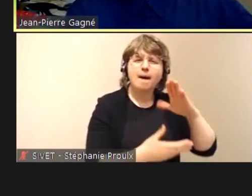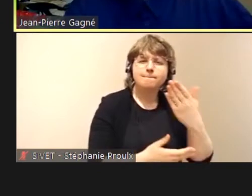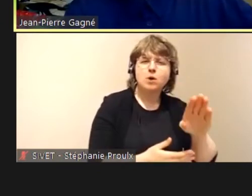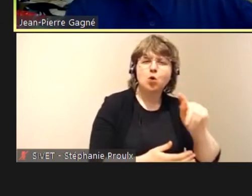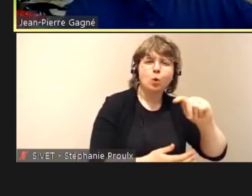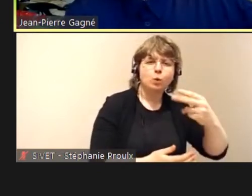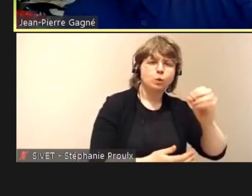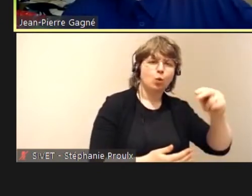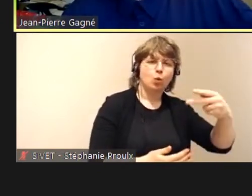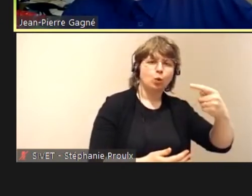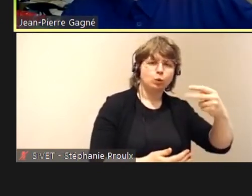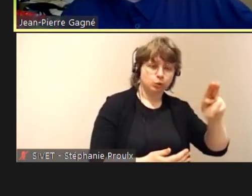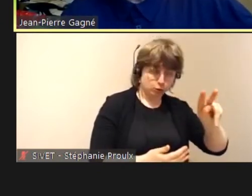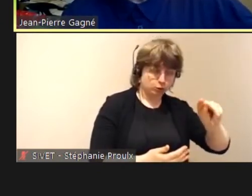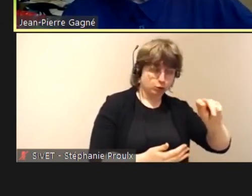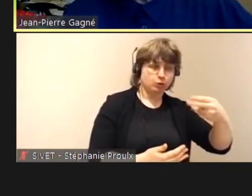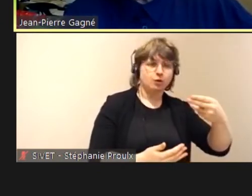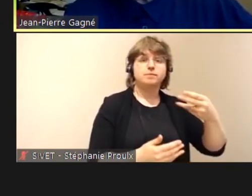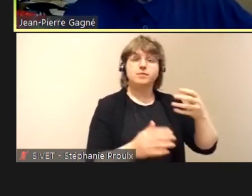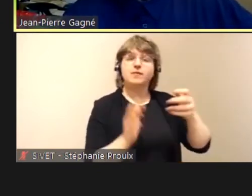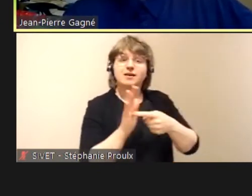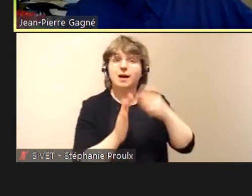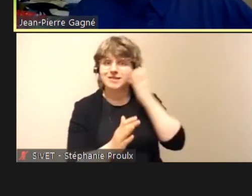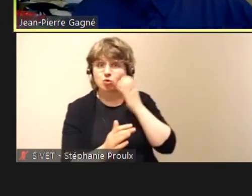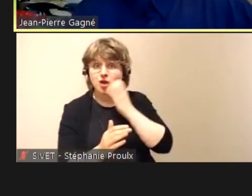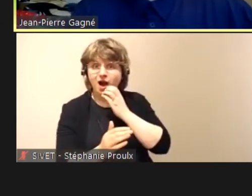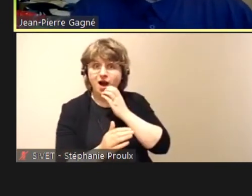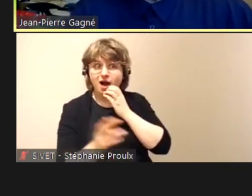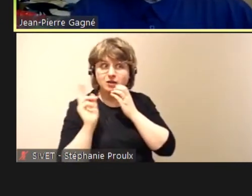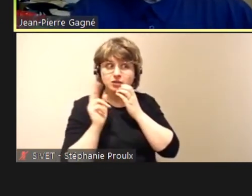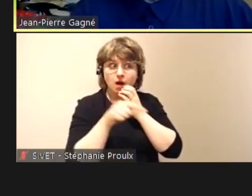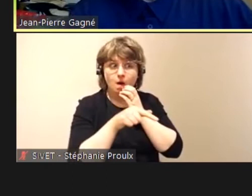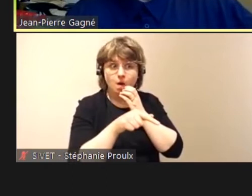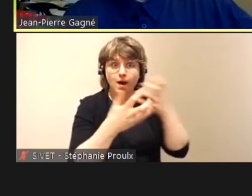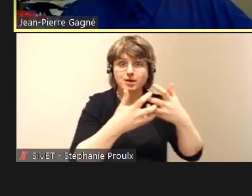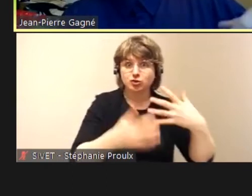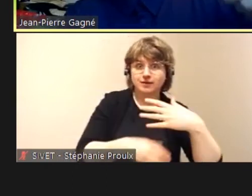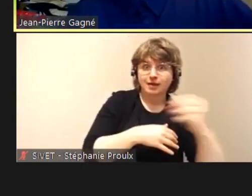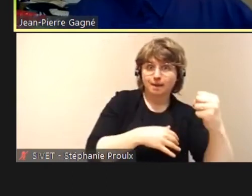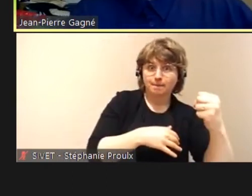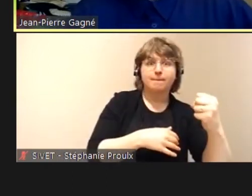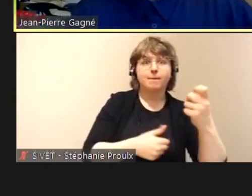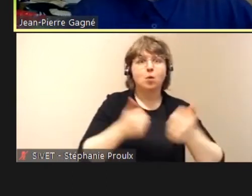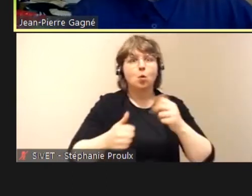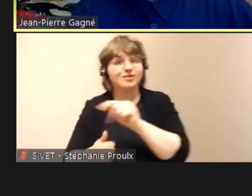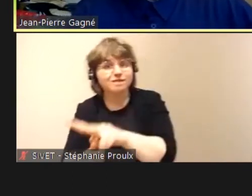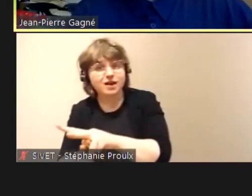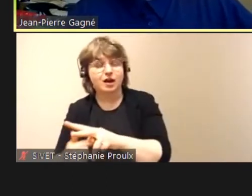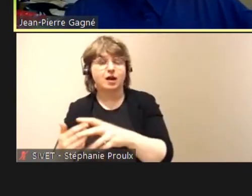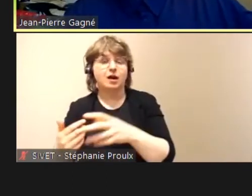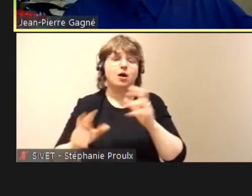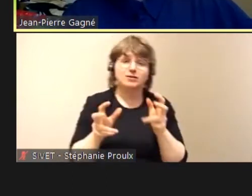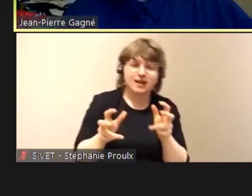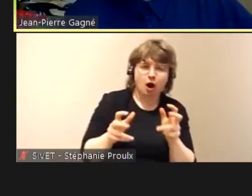Alors le son qui parvient de notre téléphone intelligent ou le son qui parvient de la télévision ou le son qui parvient de notre